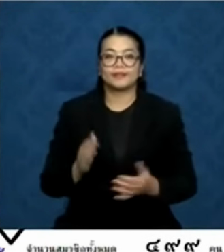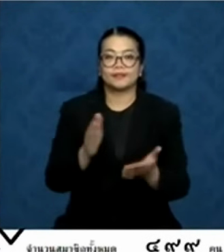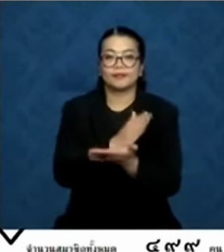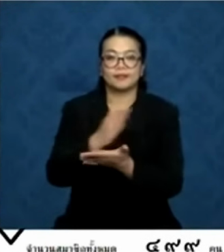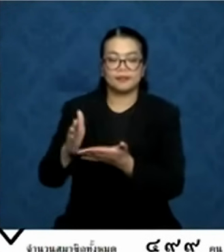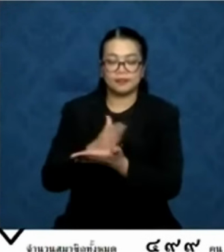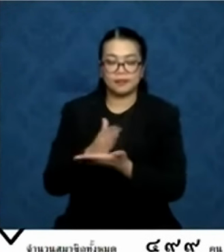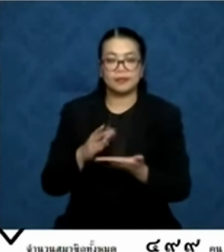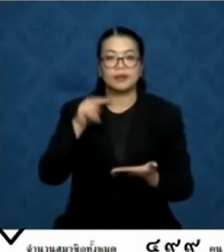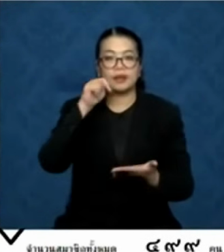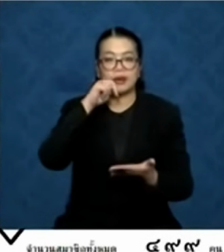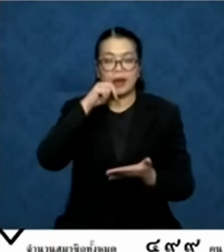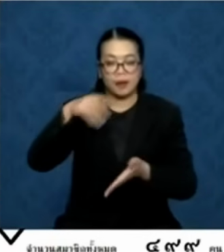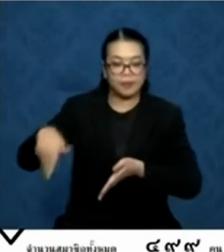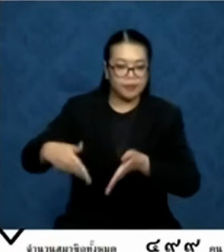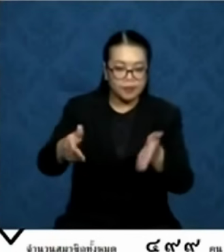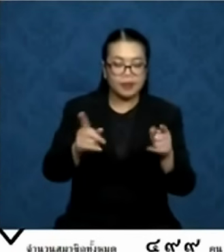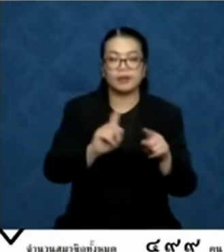แหล่งน้ำเพิ่มขึ้น